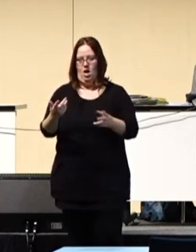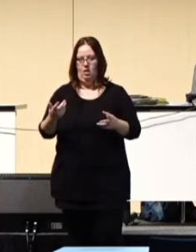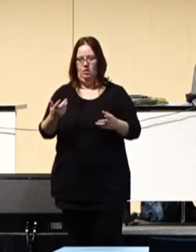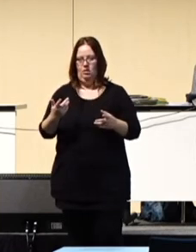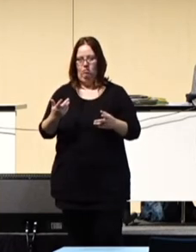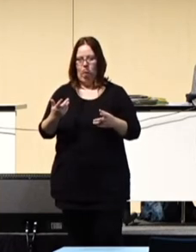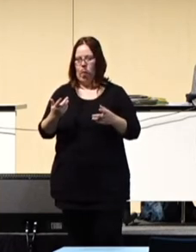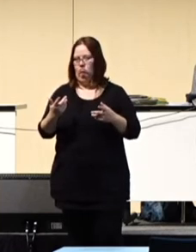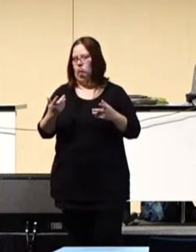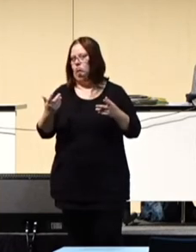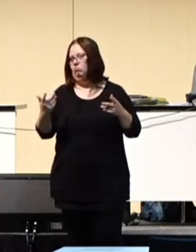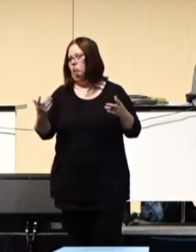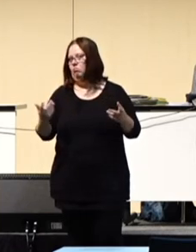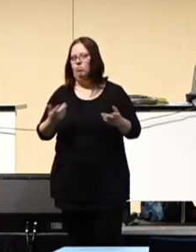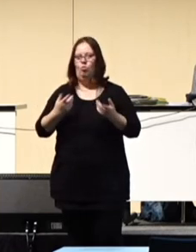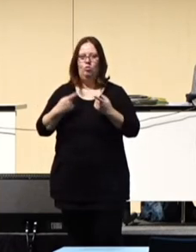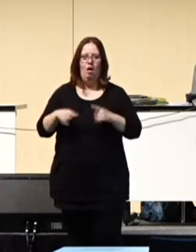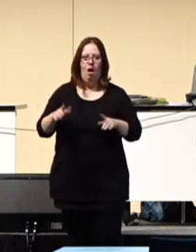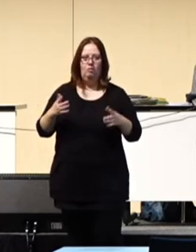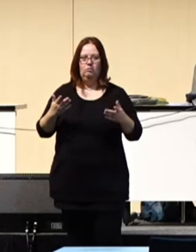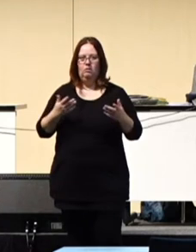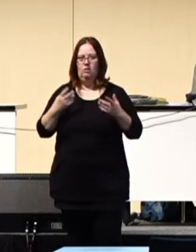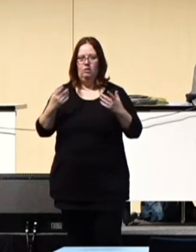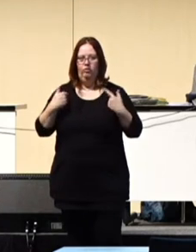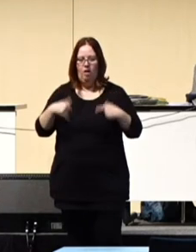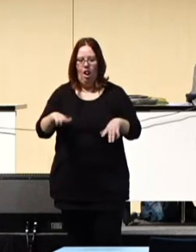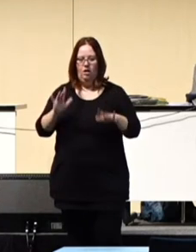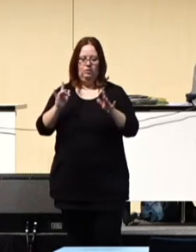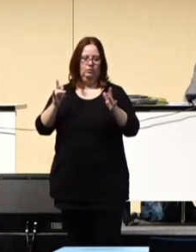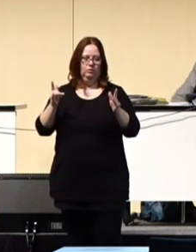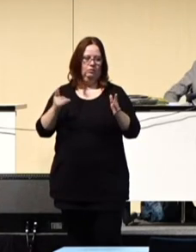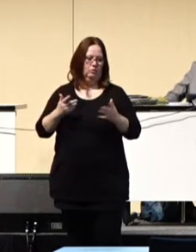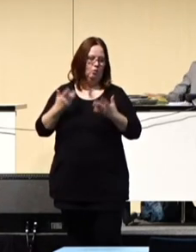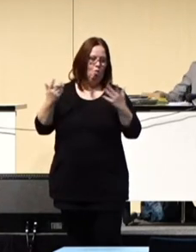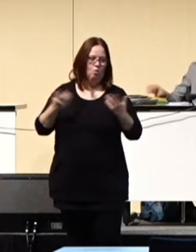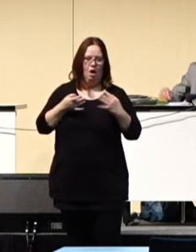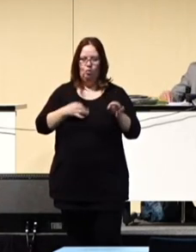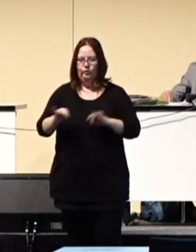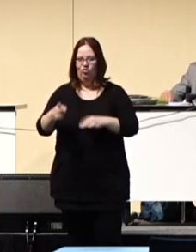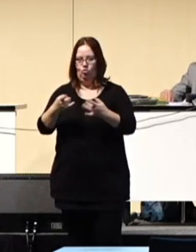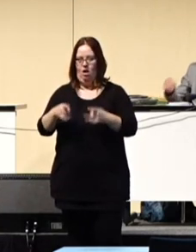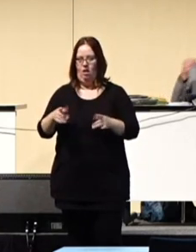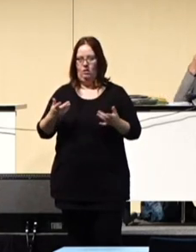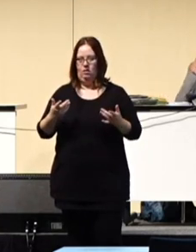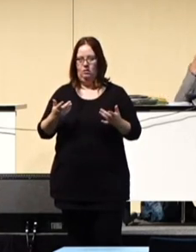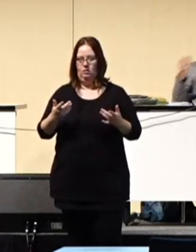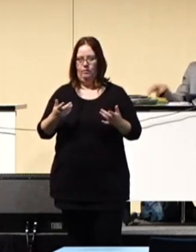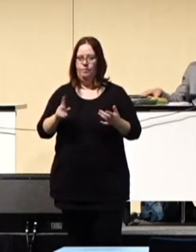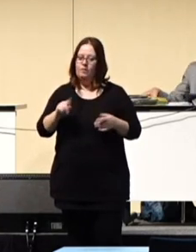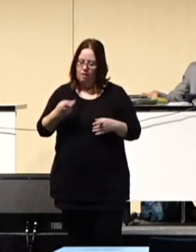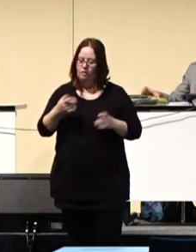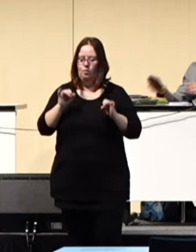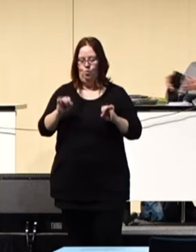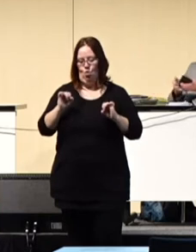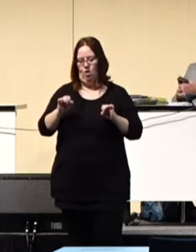sich durch anderweitiges Verhalten oder Ausführungen dort deutlich machen, kann